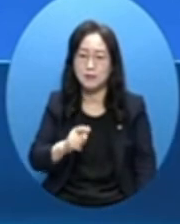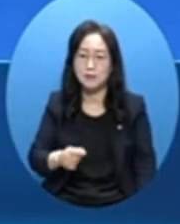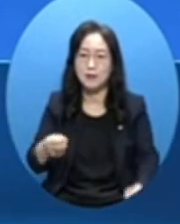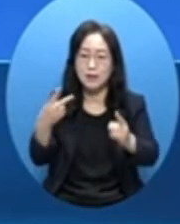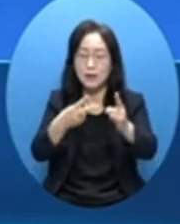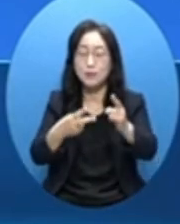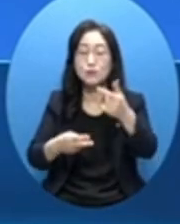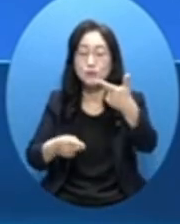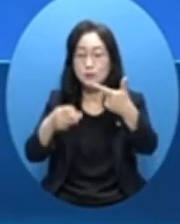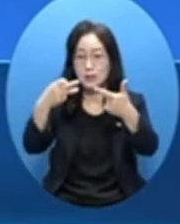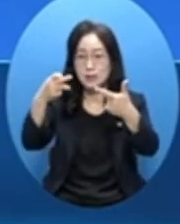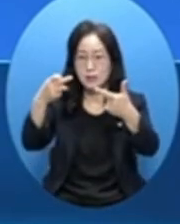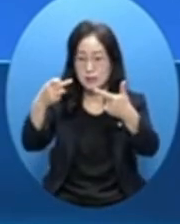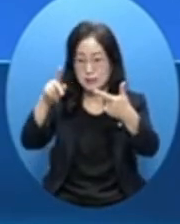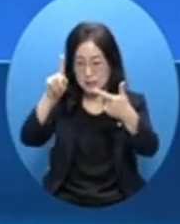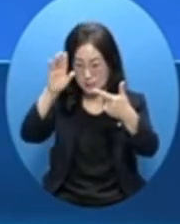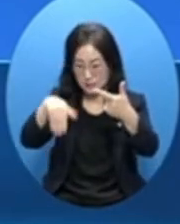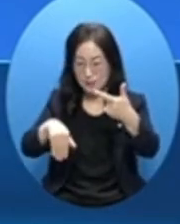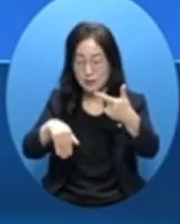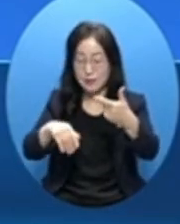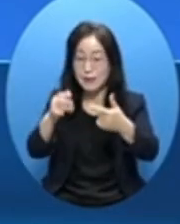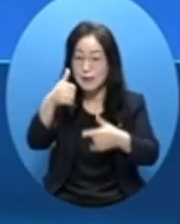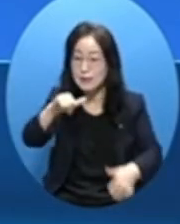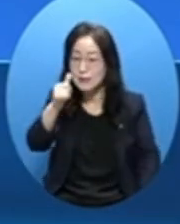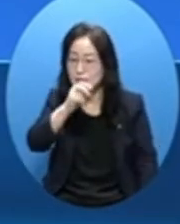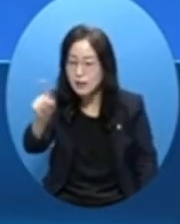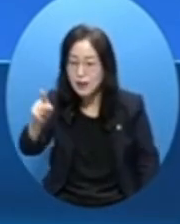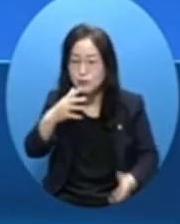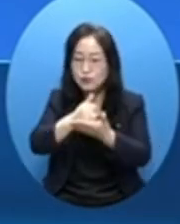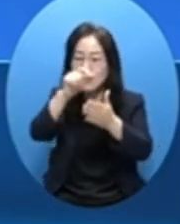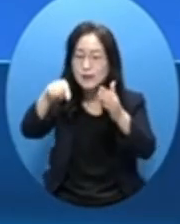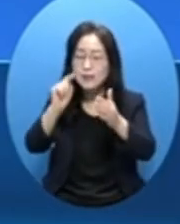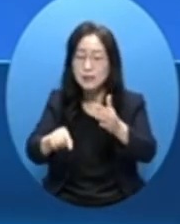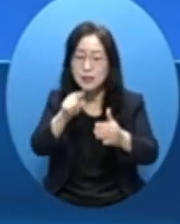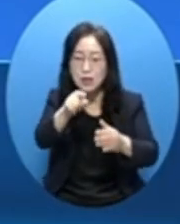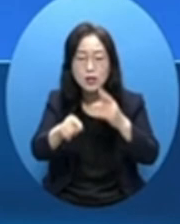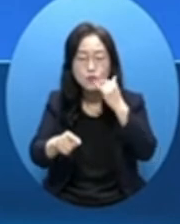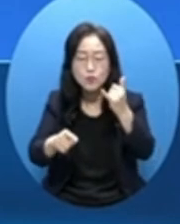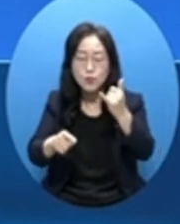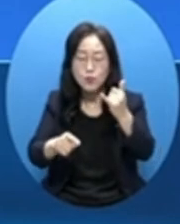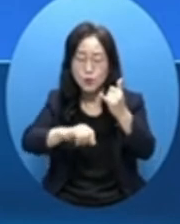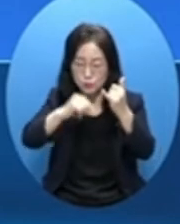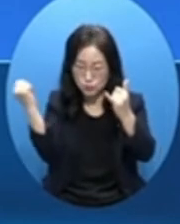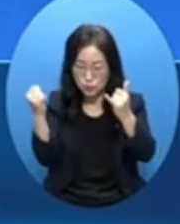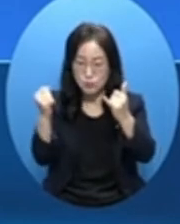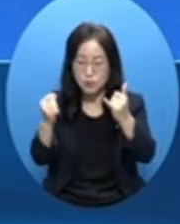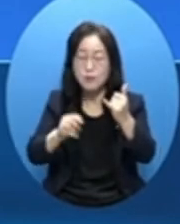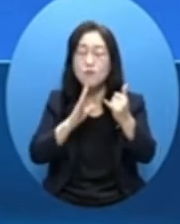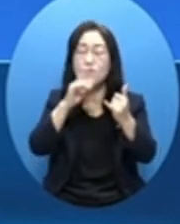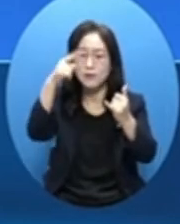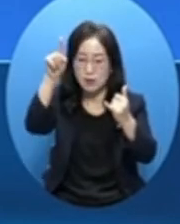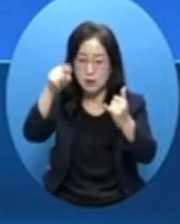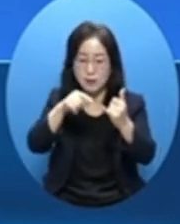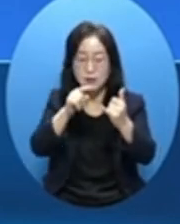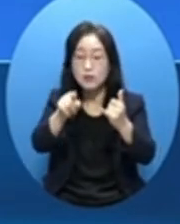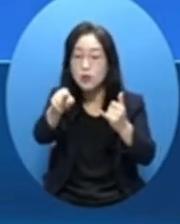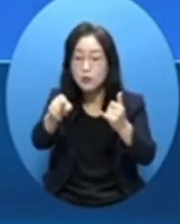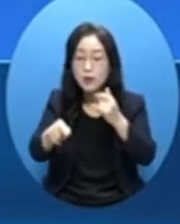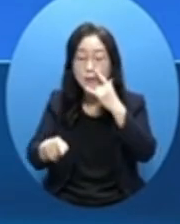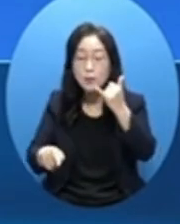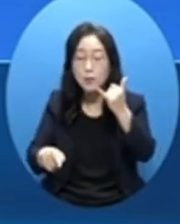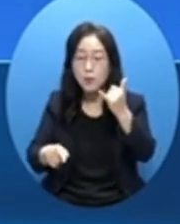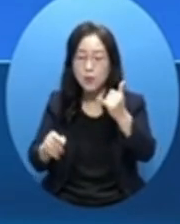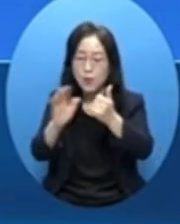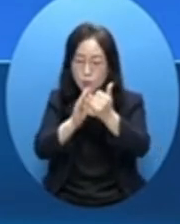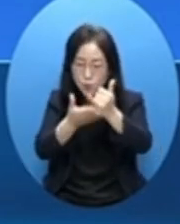1절 3절입니다. 자녀들아 주 안에서 너희 부모에게 순종하라. 이것이 옳으니라. 내 아버지와 어머니를 공경하라.